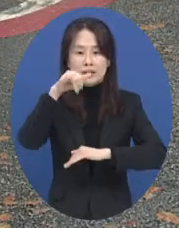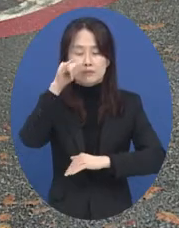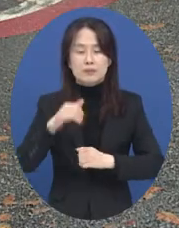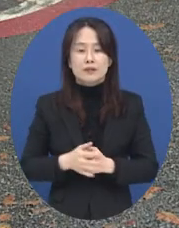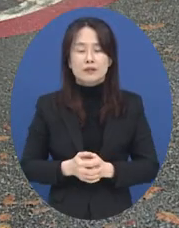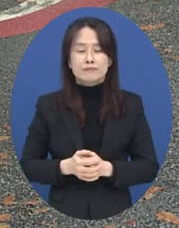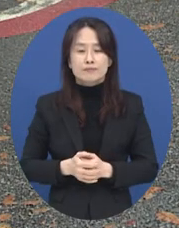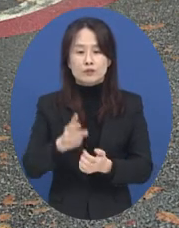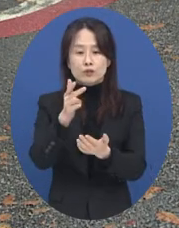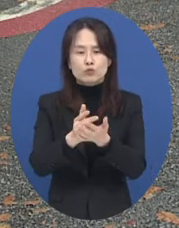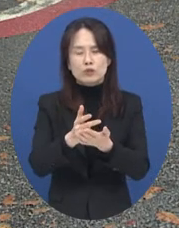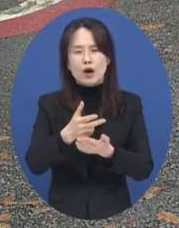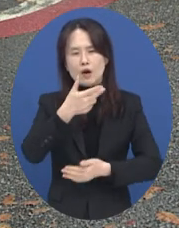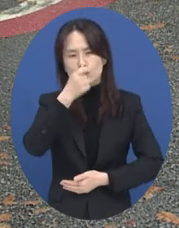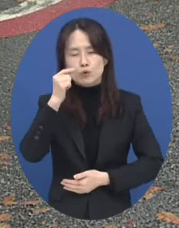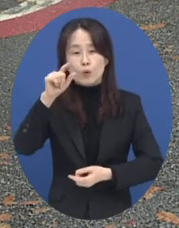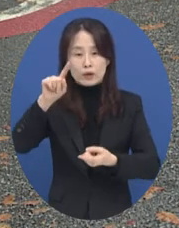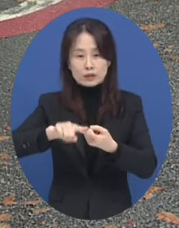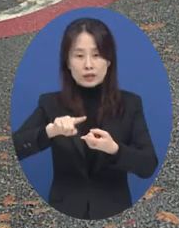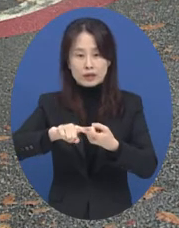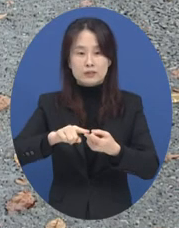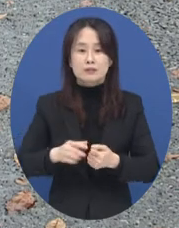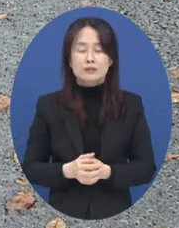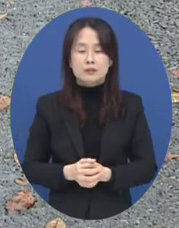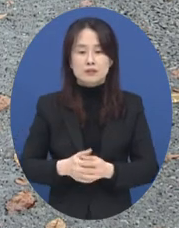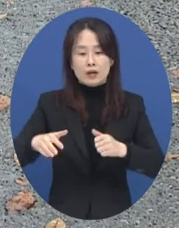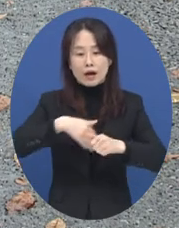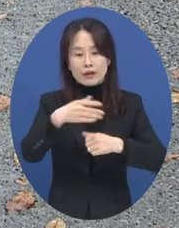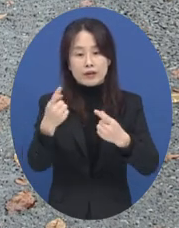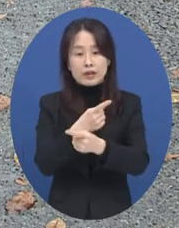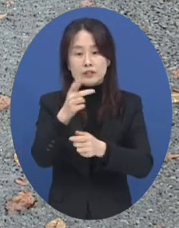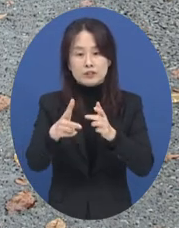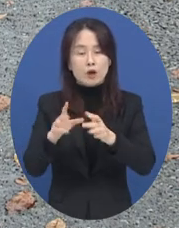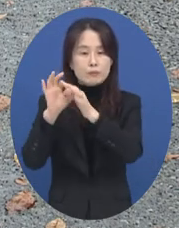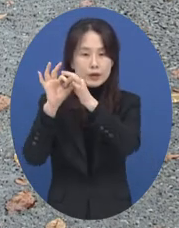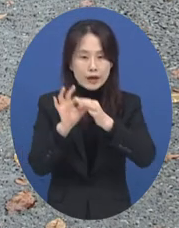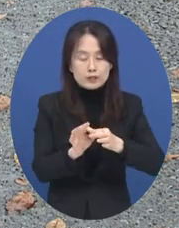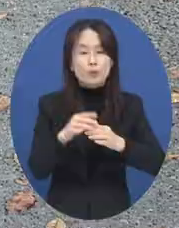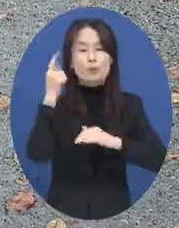계획입니다. 경기도는 주차난을 겪고 있는 지역을 대상으로 주차